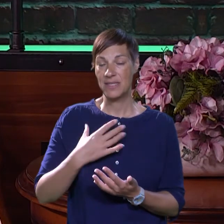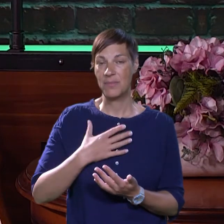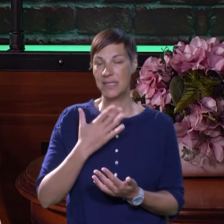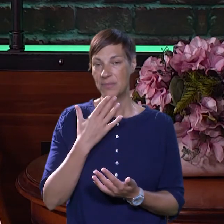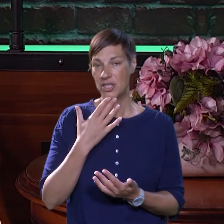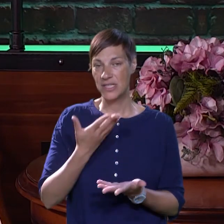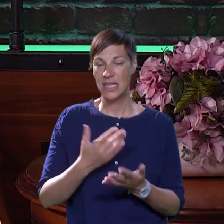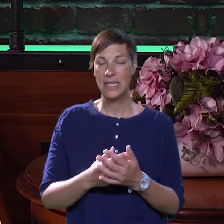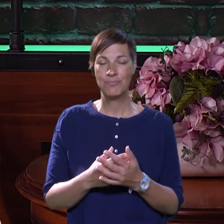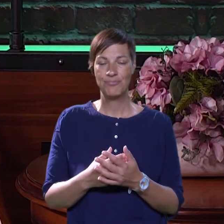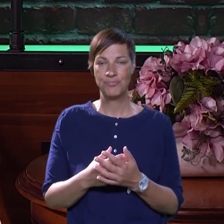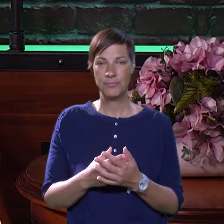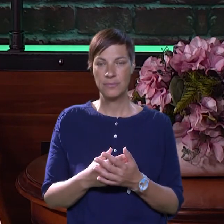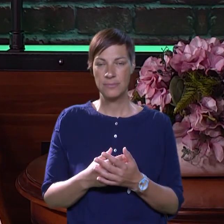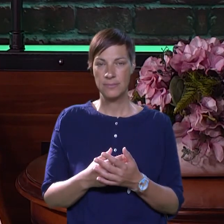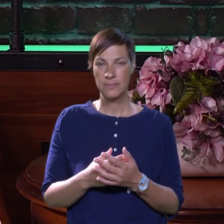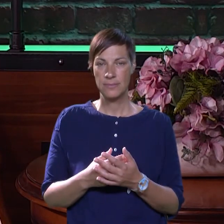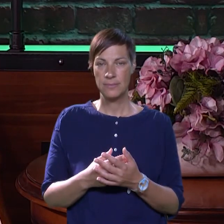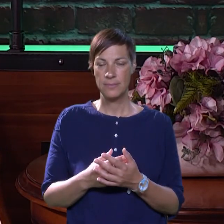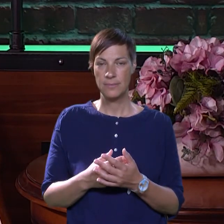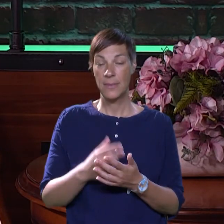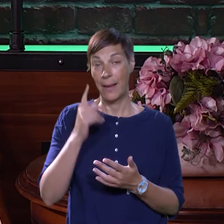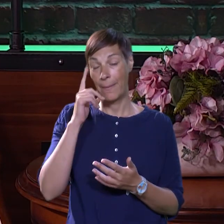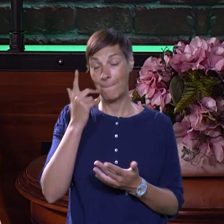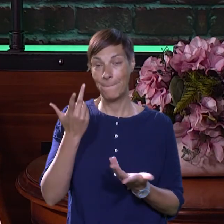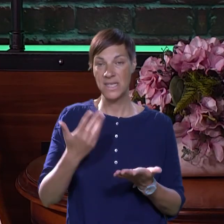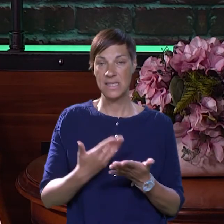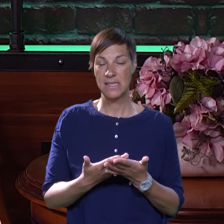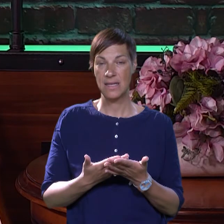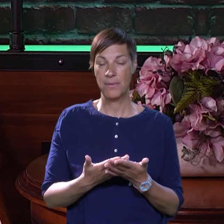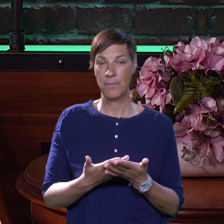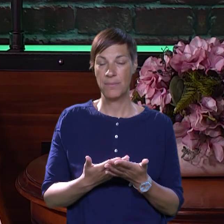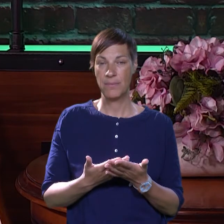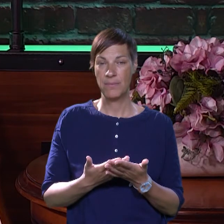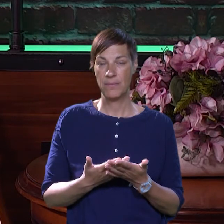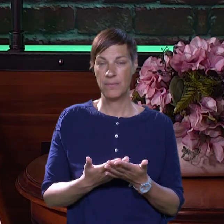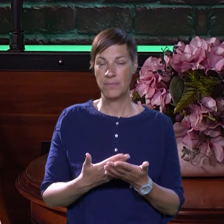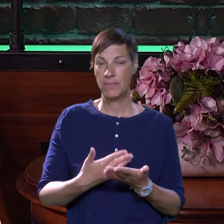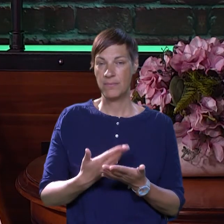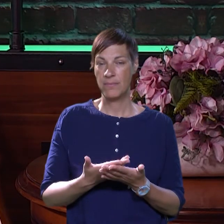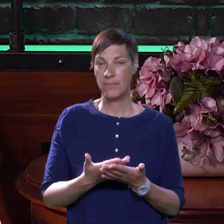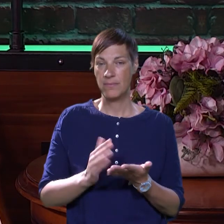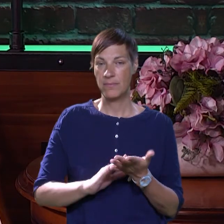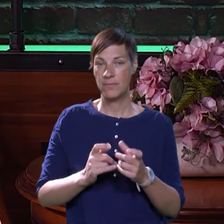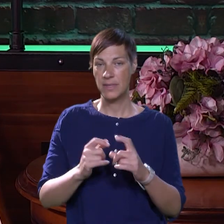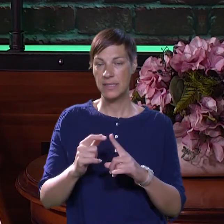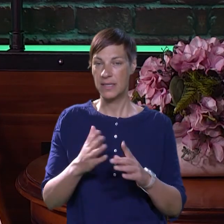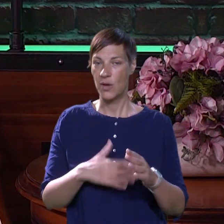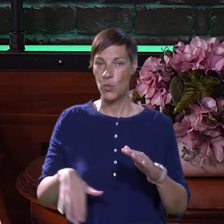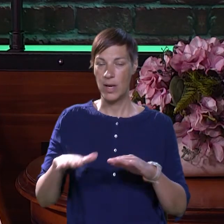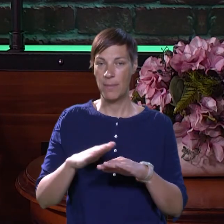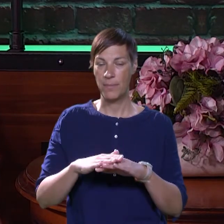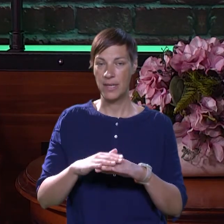sebi djelujem neozbiljno. Mislim, Elon Musk je već unaprijedio SpaceX